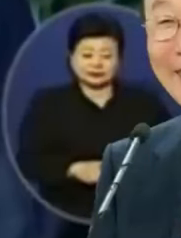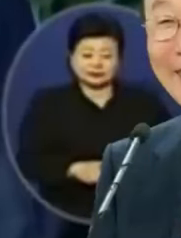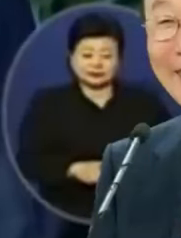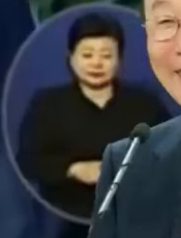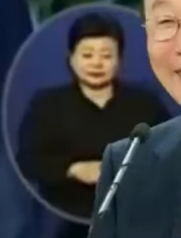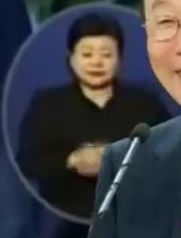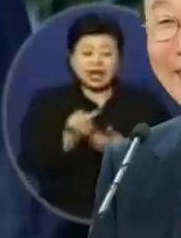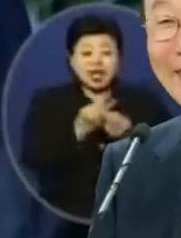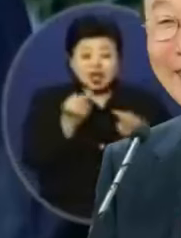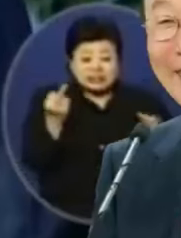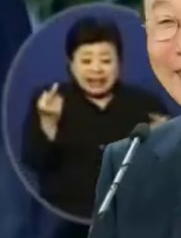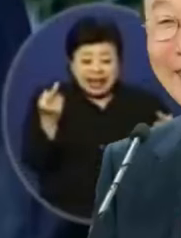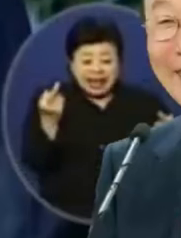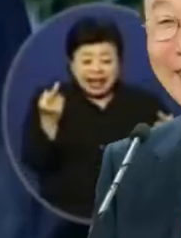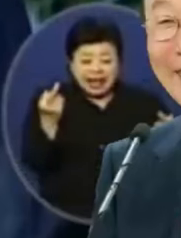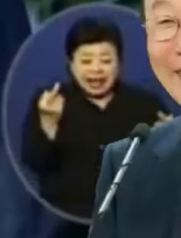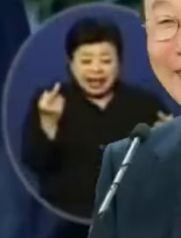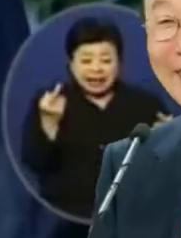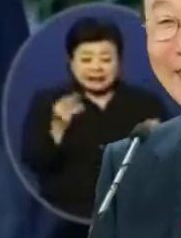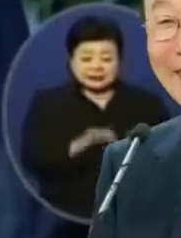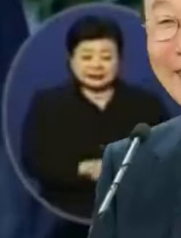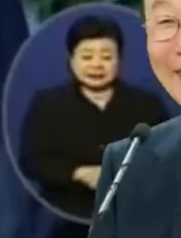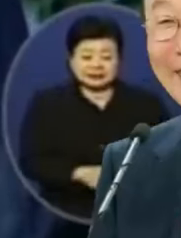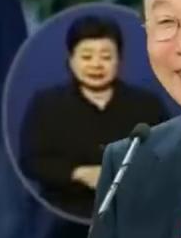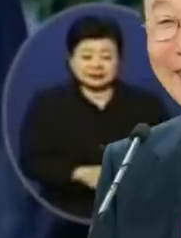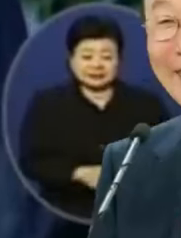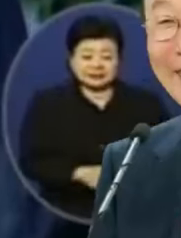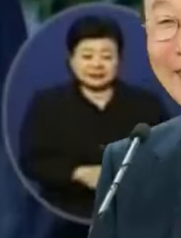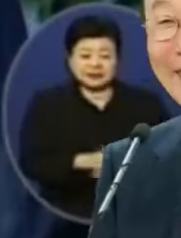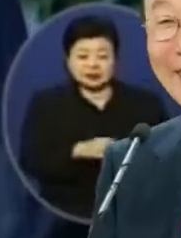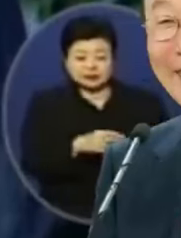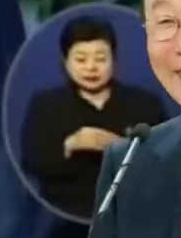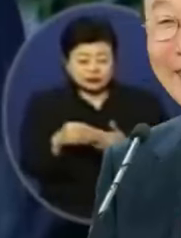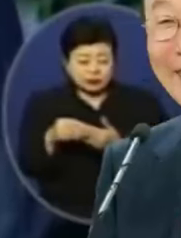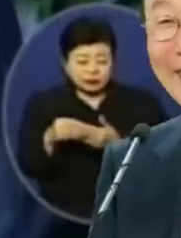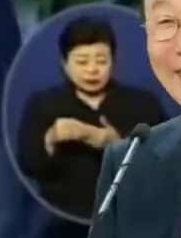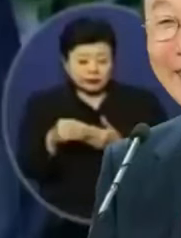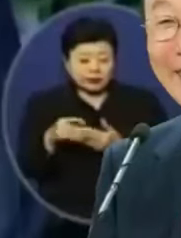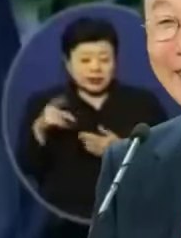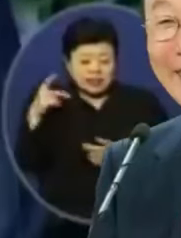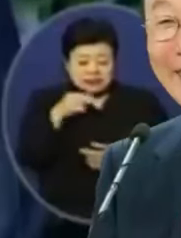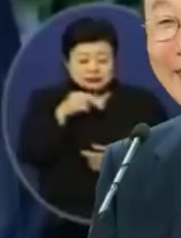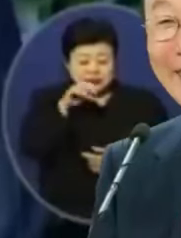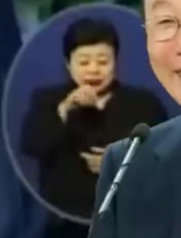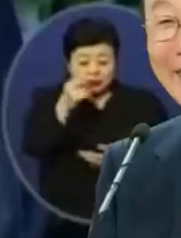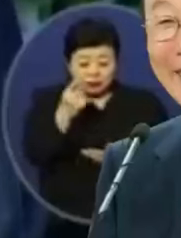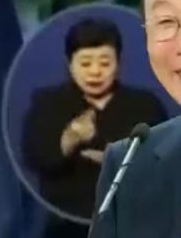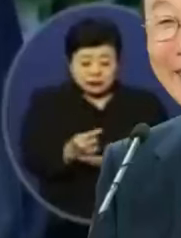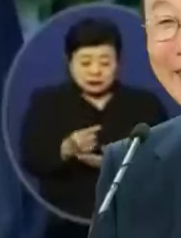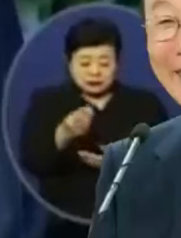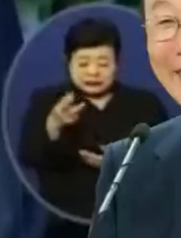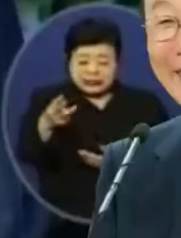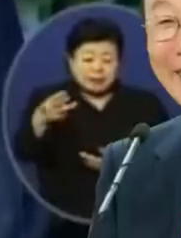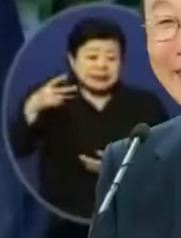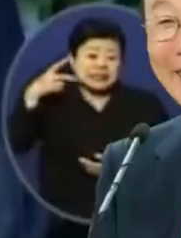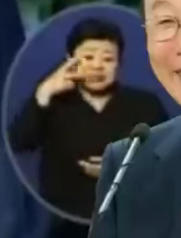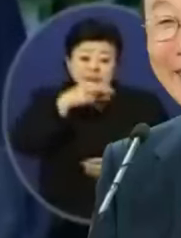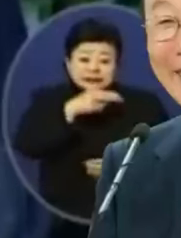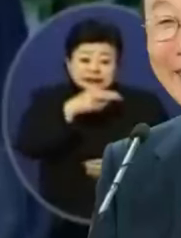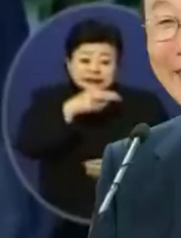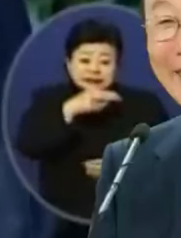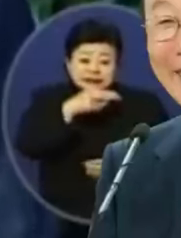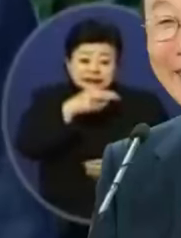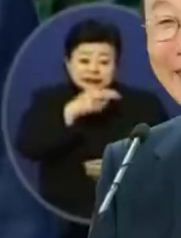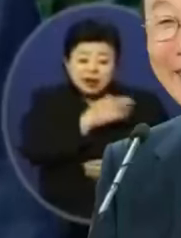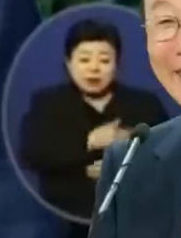그 형제간이 그를 붙들고 기도원에 와서 사흘 동안 금식 기도를 했습니다.